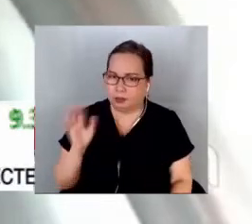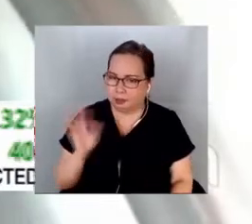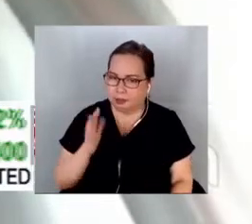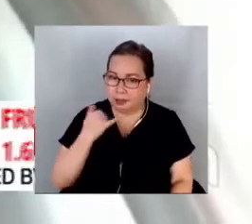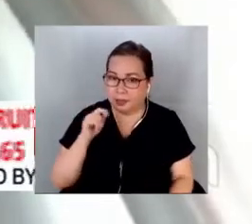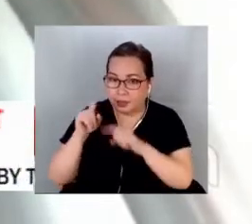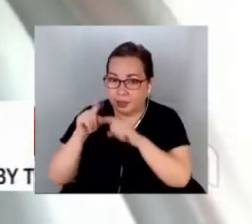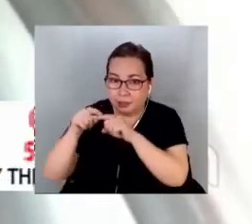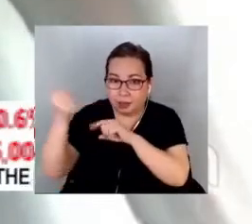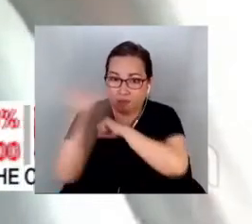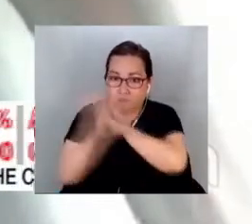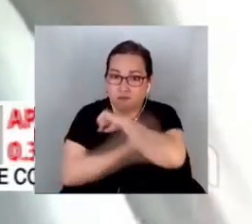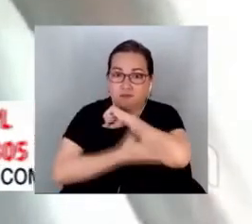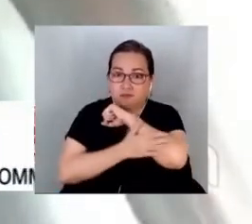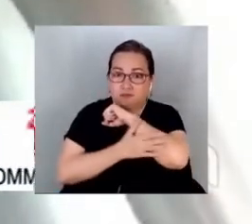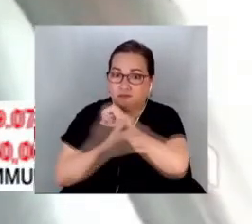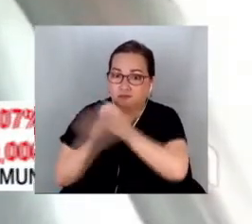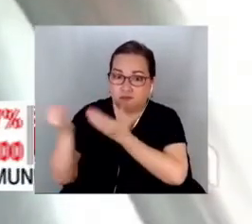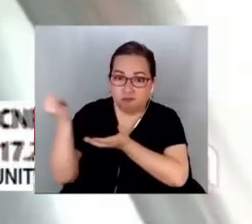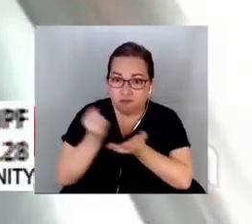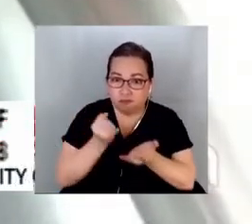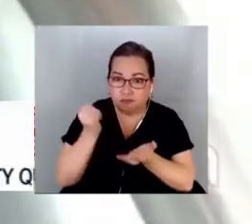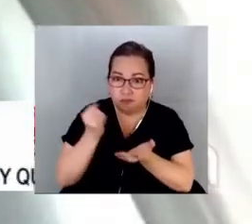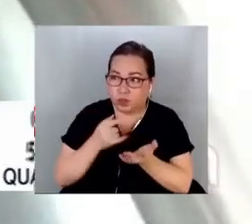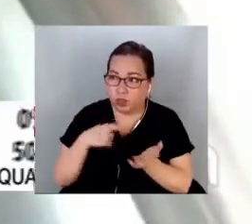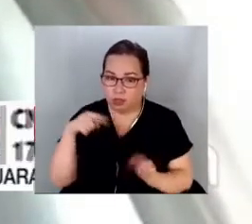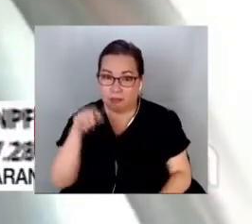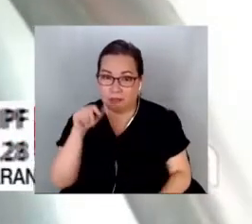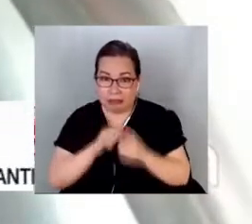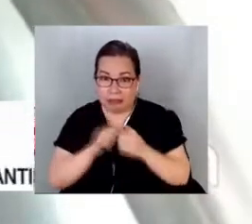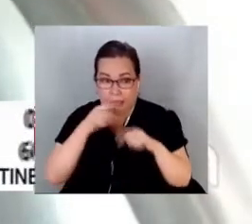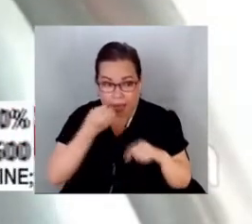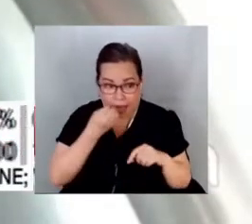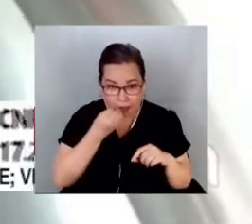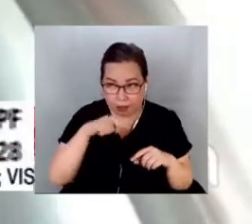kasi kung makita ng other countries,